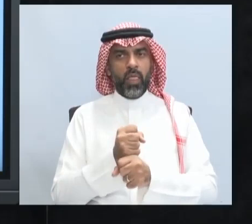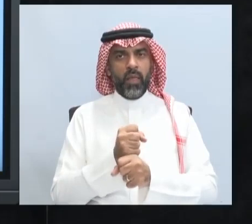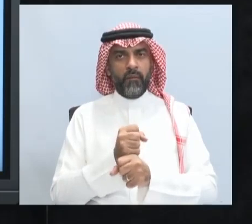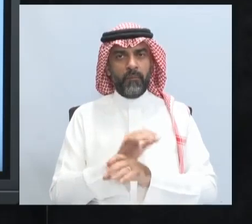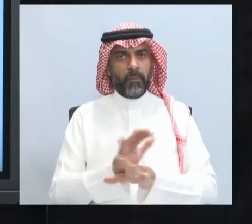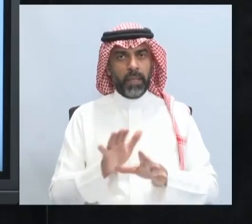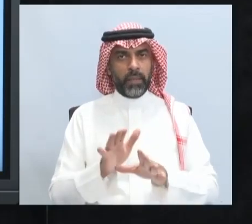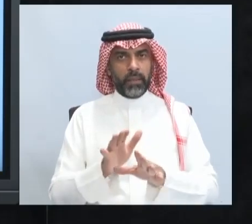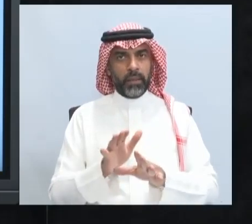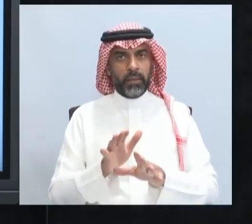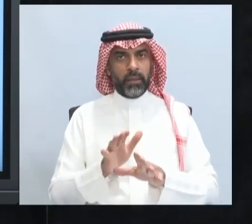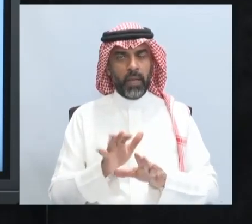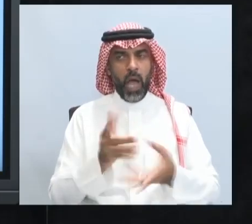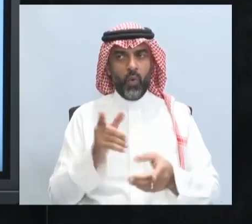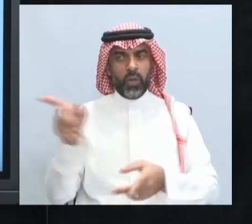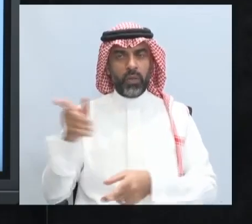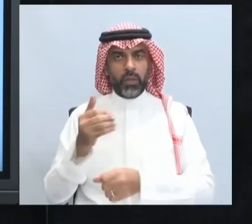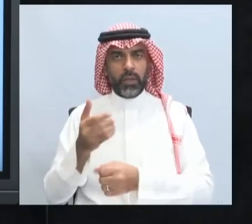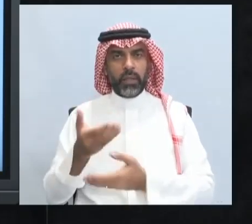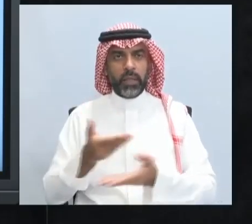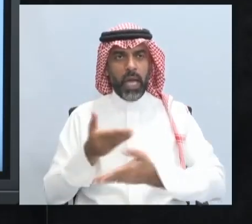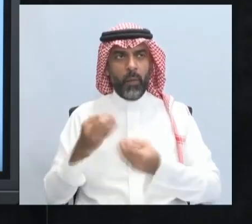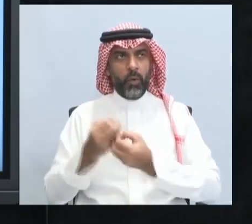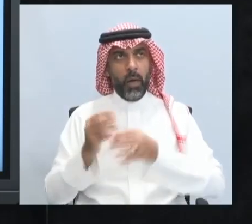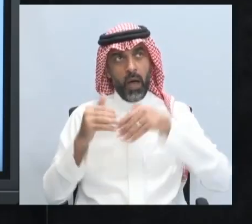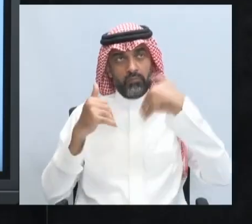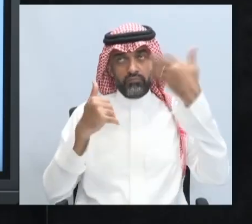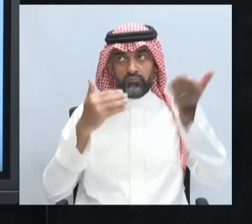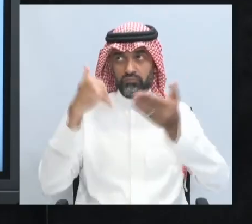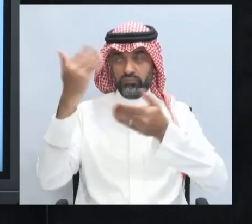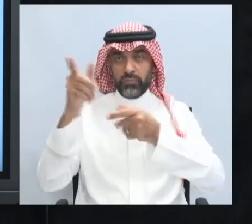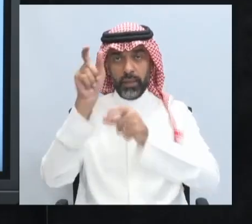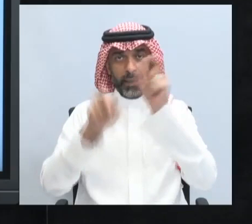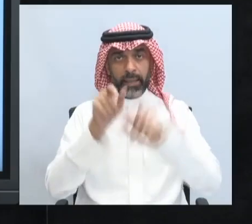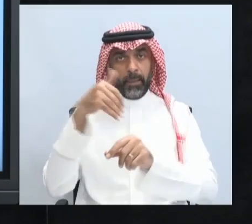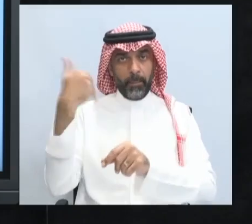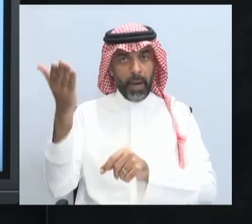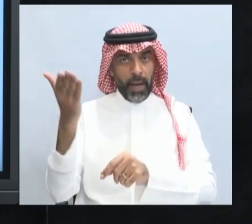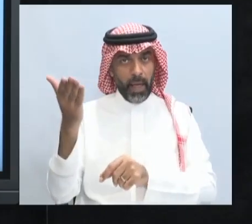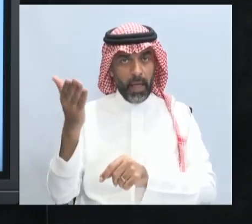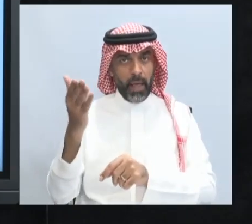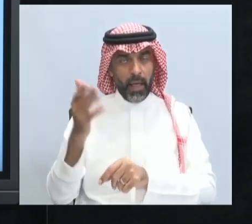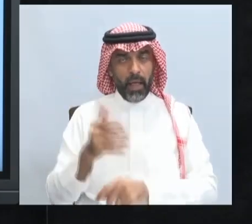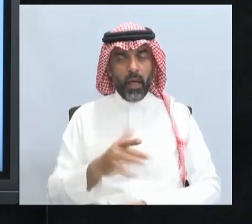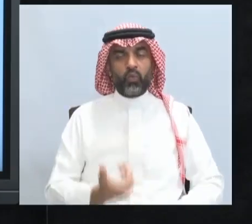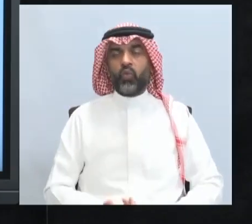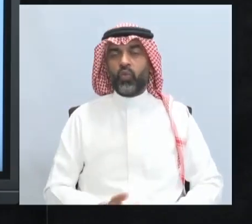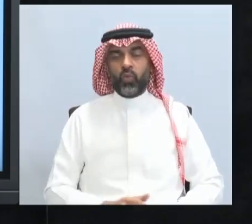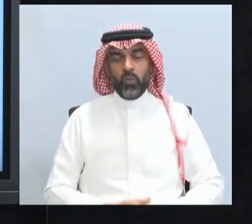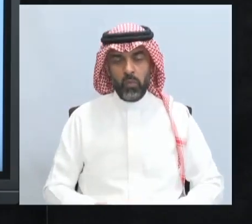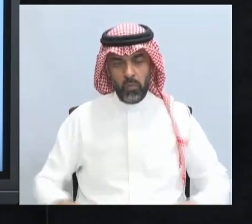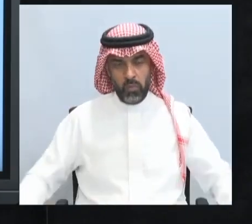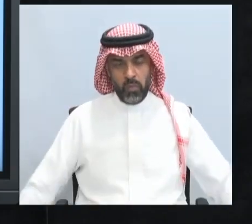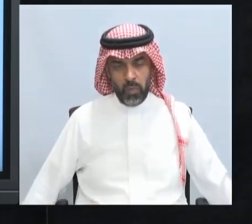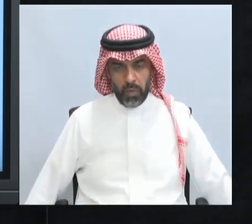اداره الموارد البشريه وبالتالي ليس له علاقه قد يكون بالاشخاص خارج المنظمه فبالتالي تعامله مع